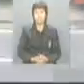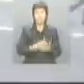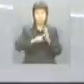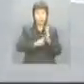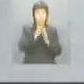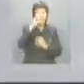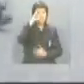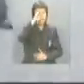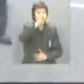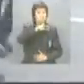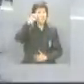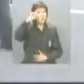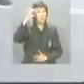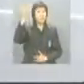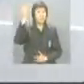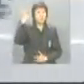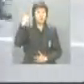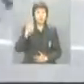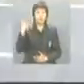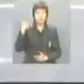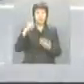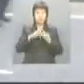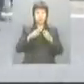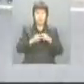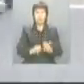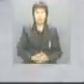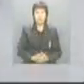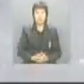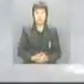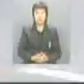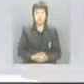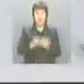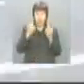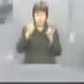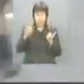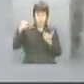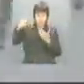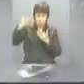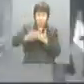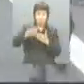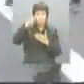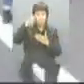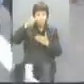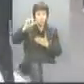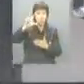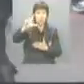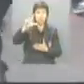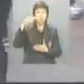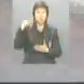ที่ผ่านมานะคะและเมื่อคืนที่ผ่านมานั้นก็เป็นคืนที่3แล้วค่ะที่มีการจราจรนั้นเกิดขึ้นนะ